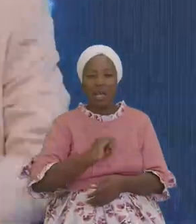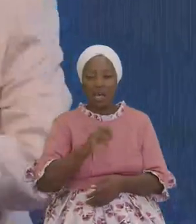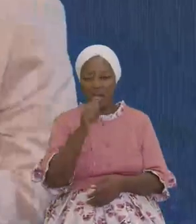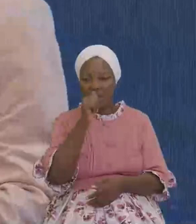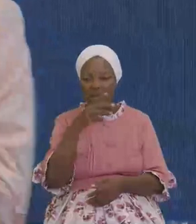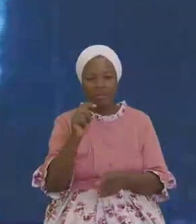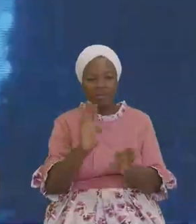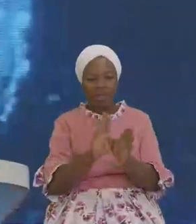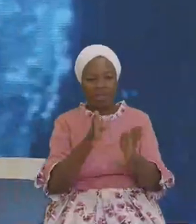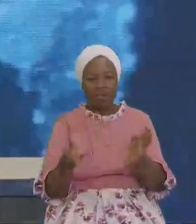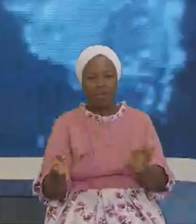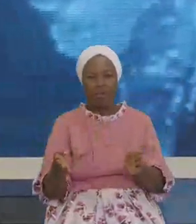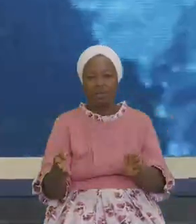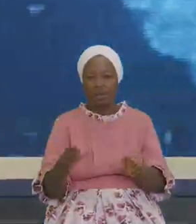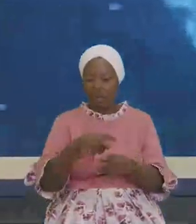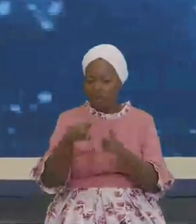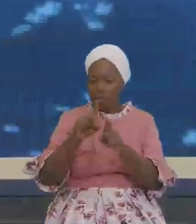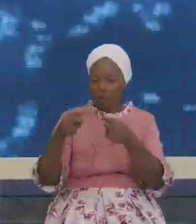je suis la porte.